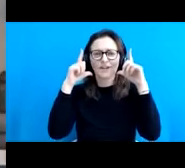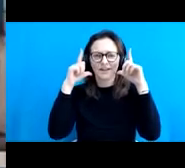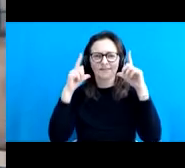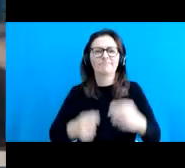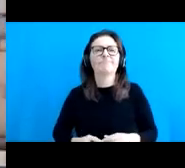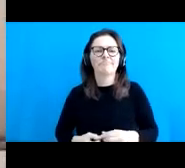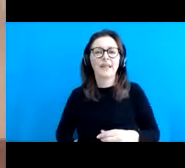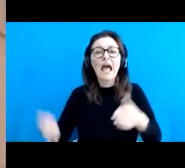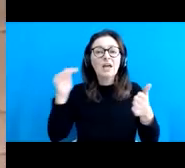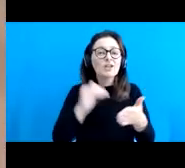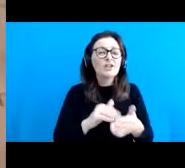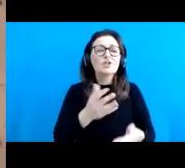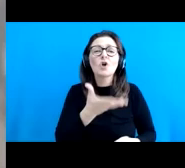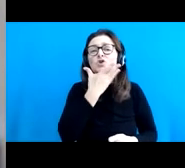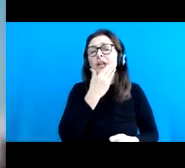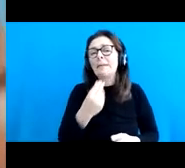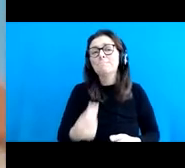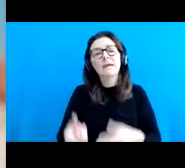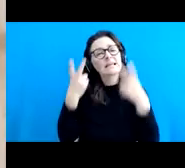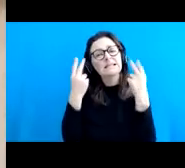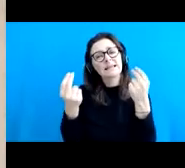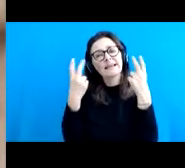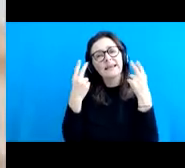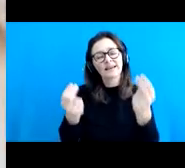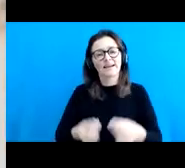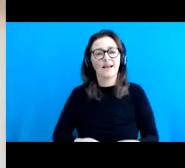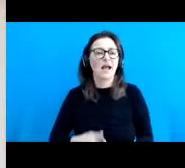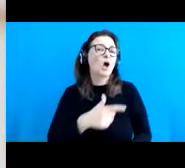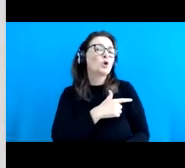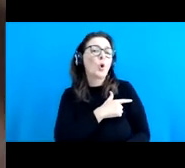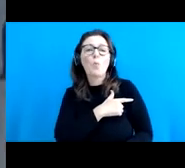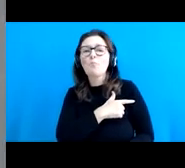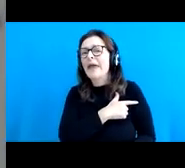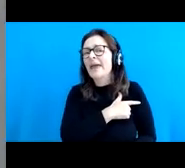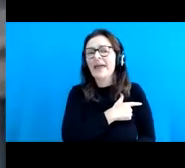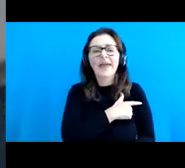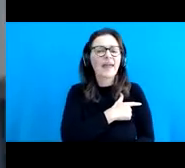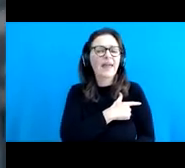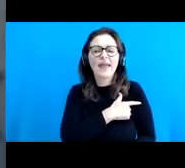glavi tisoč lepih slik,